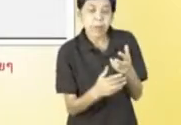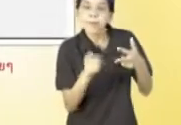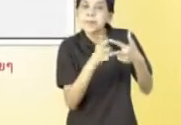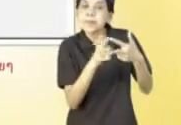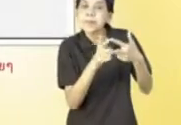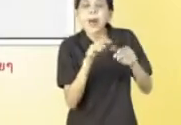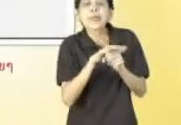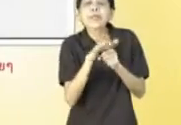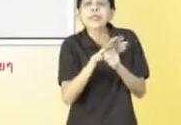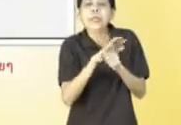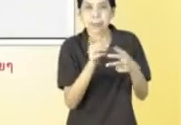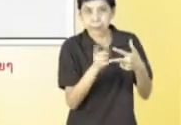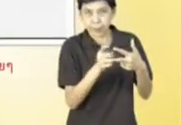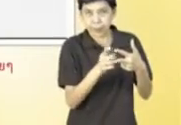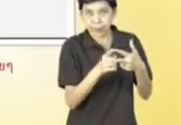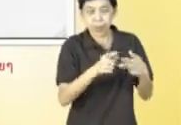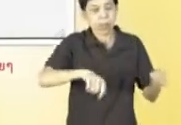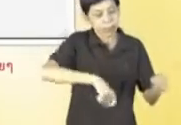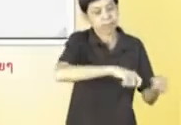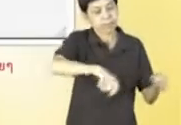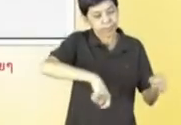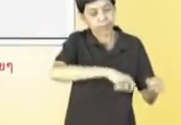ลาง นะคะเคี่ยวไปเรื่อย